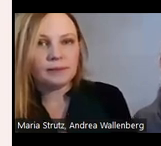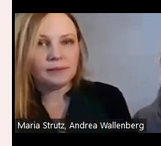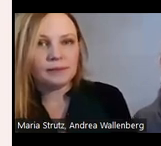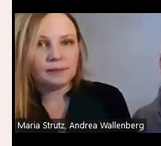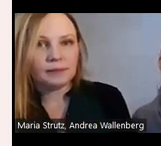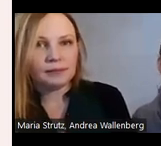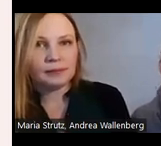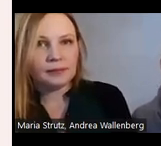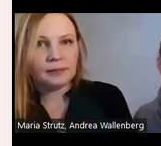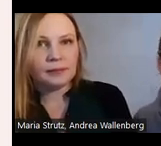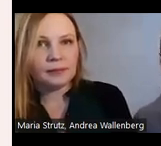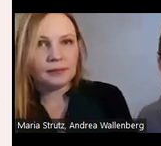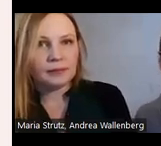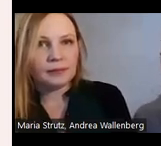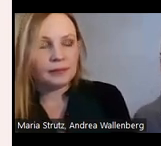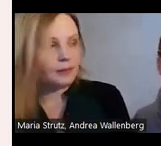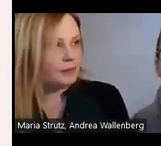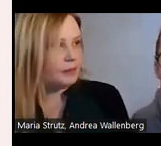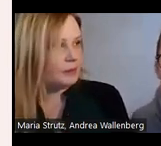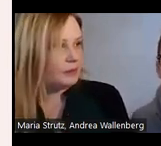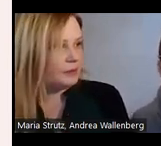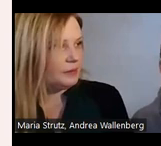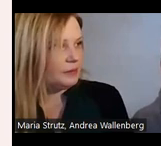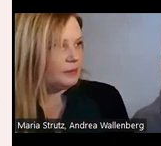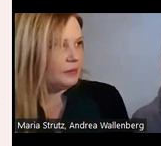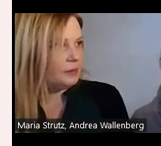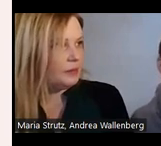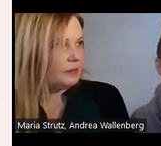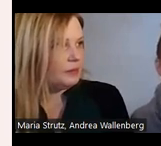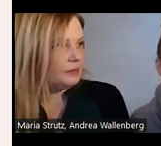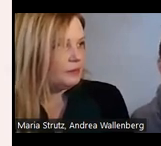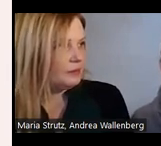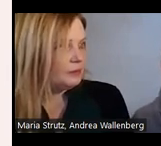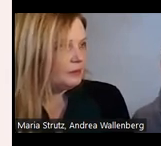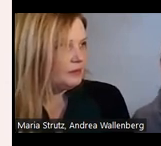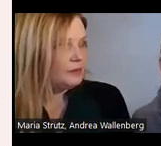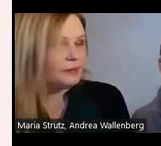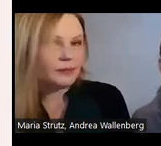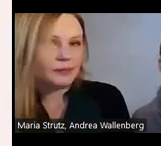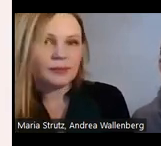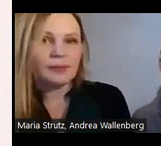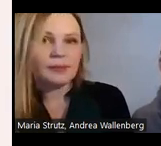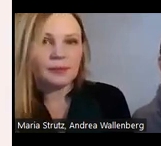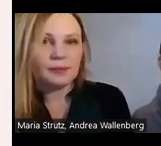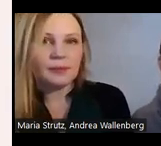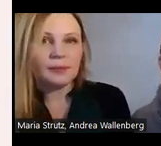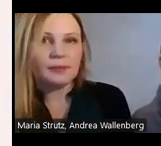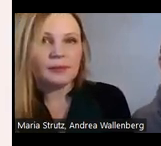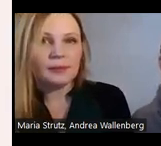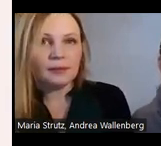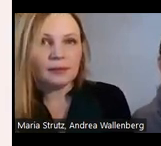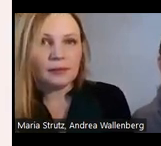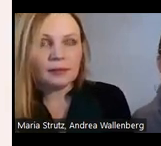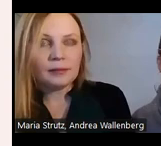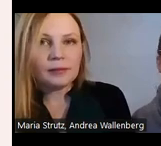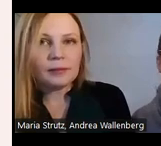några fysiska avvikelser, men det är ändå motoriskt orolig. Det här barnet kanske har uttryckssvårigheter.